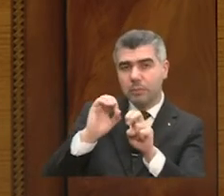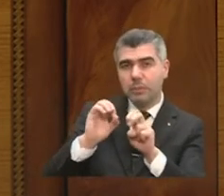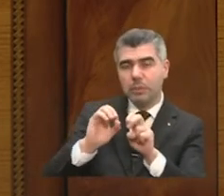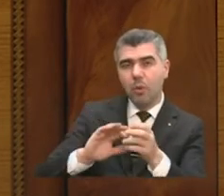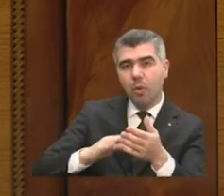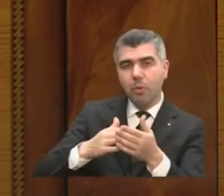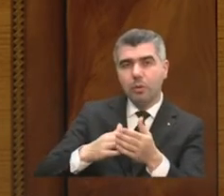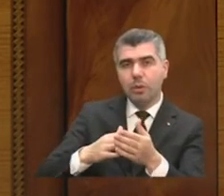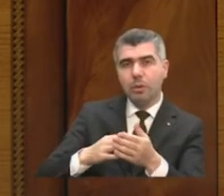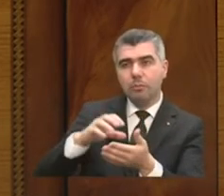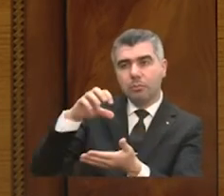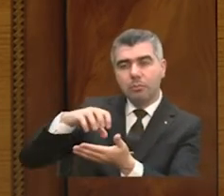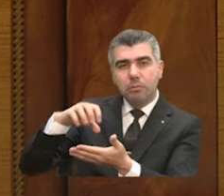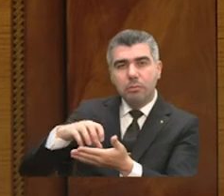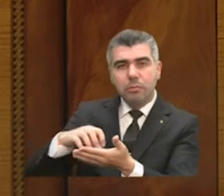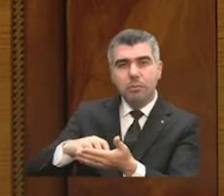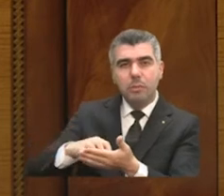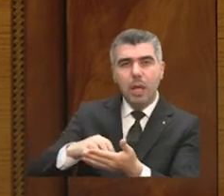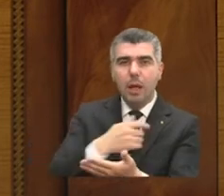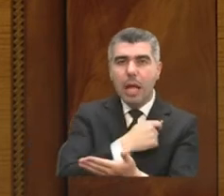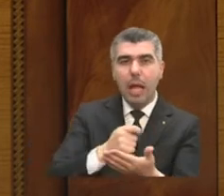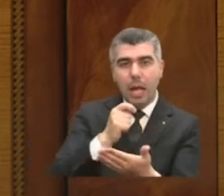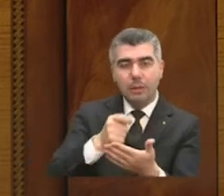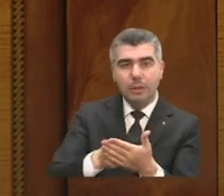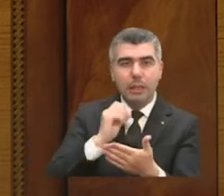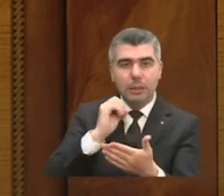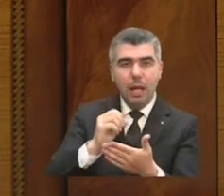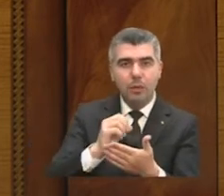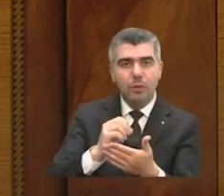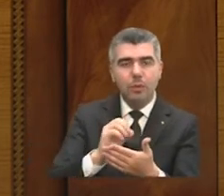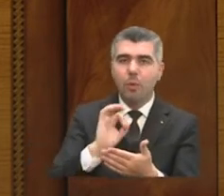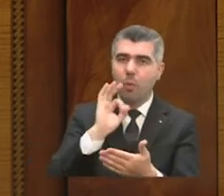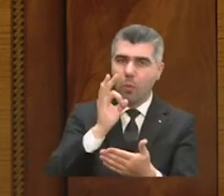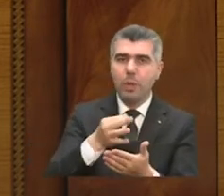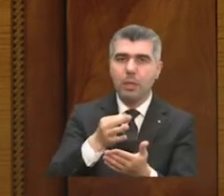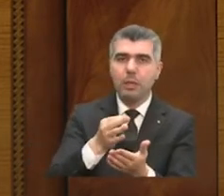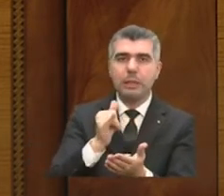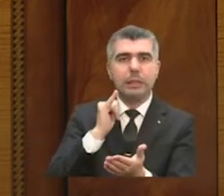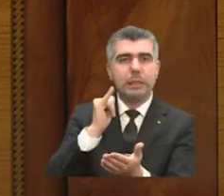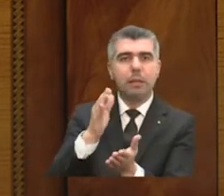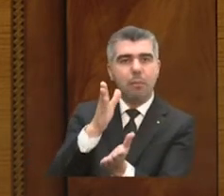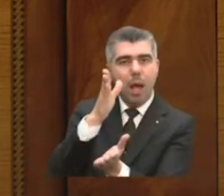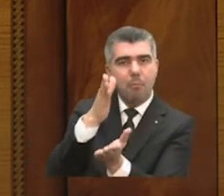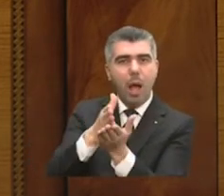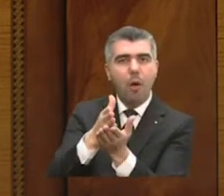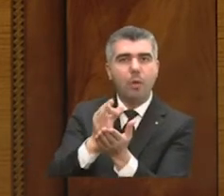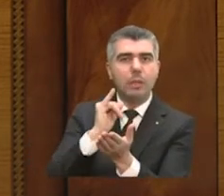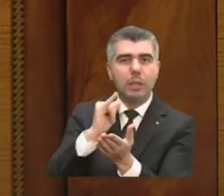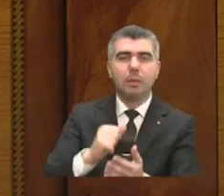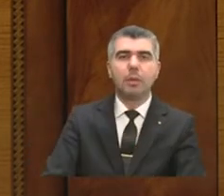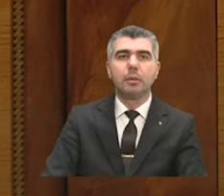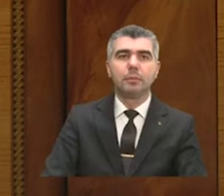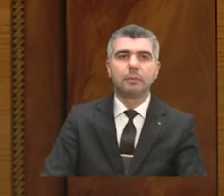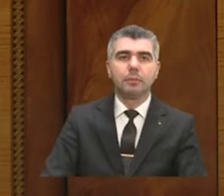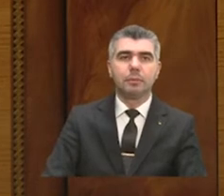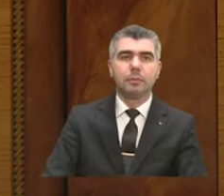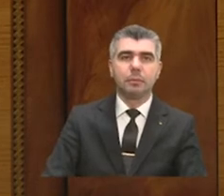في مؤسساتنا ونقول أننا لا نشكك في نزاهة قضاء بلادنا.